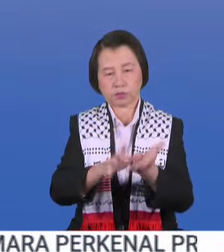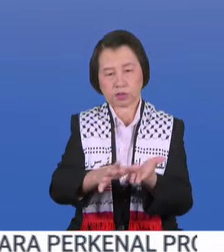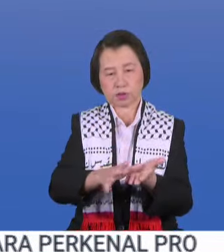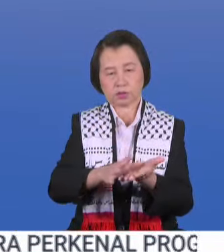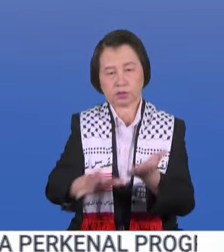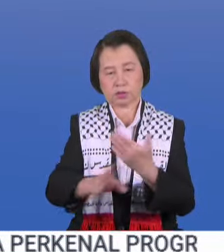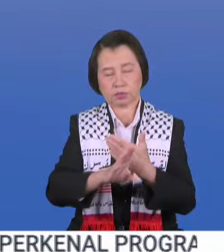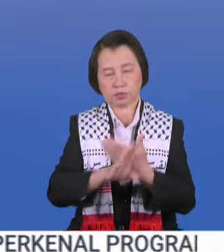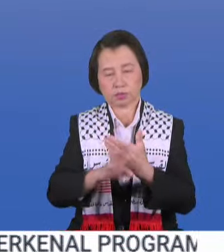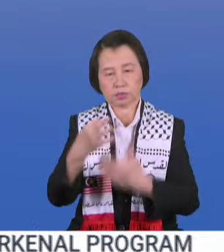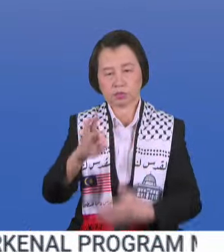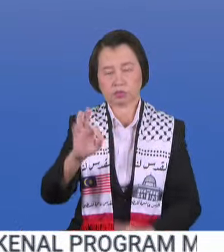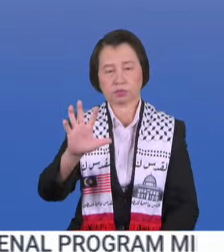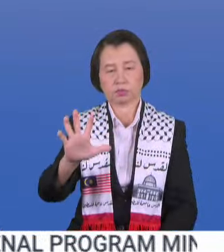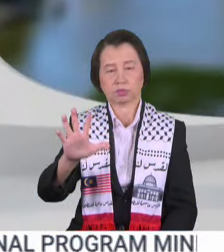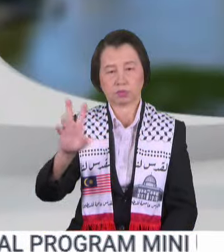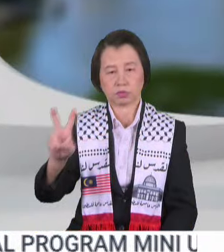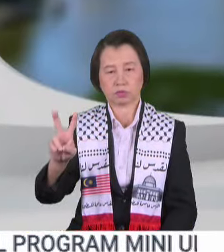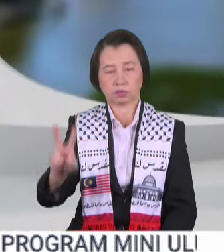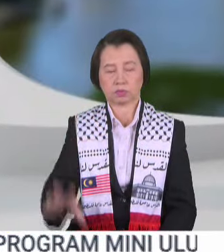Berbahaya 1952.